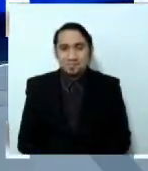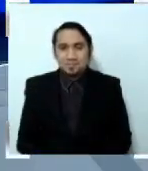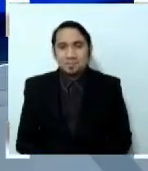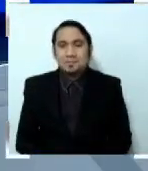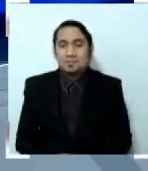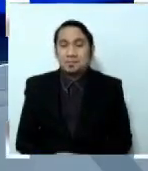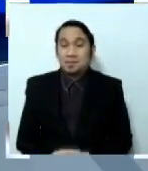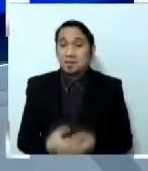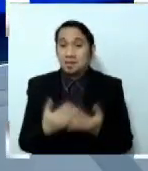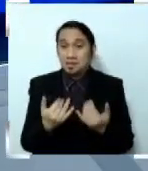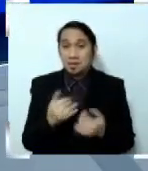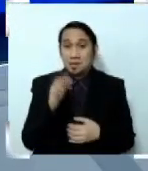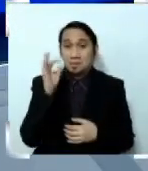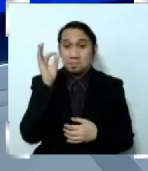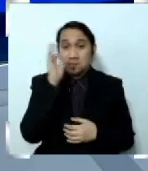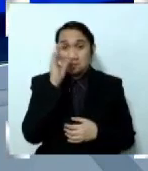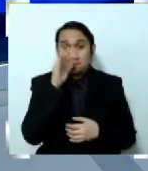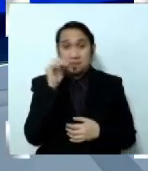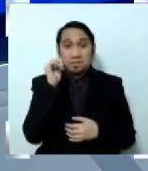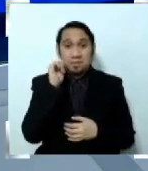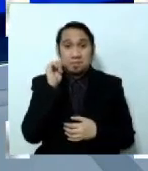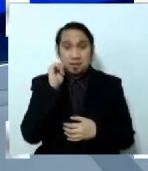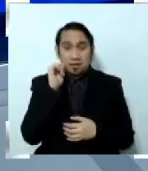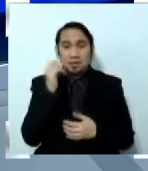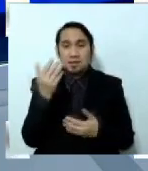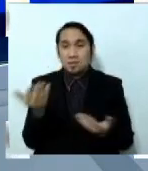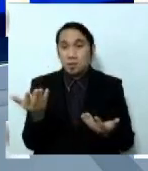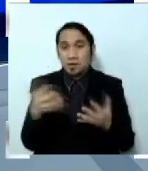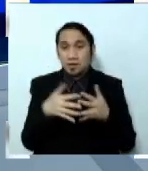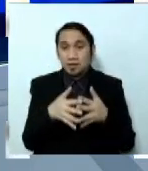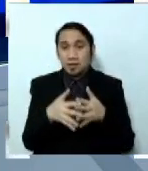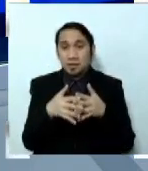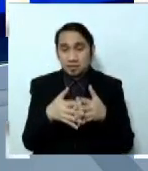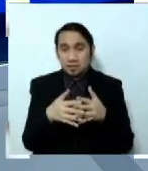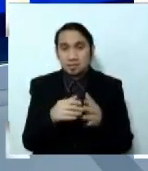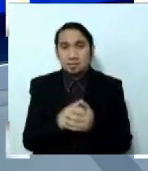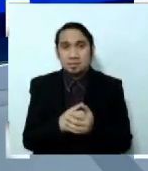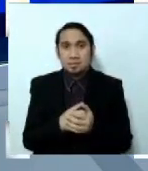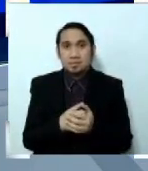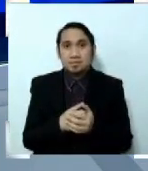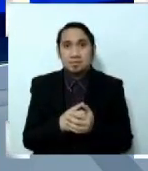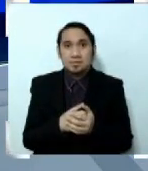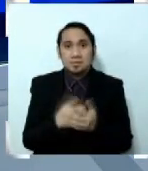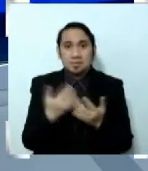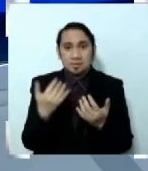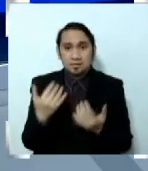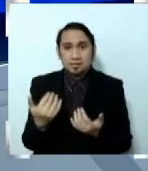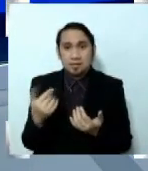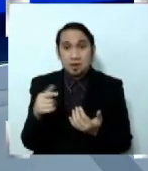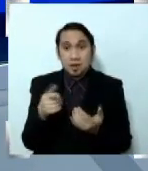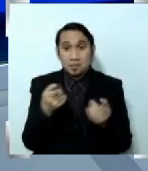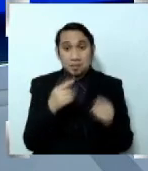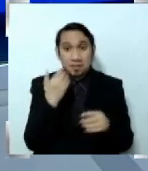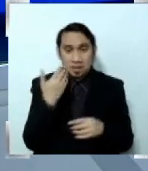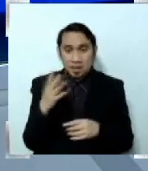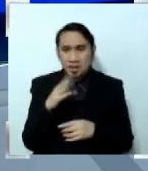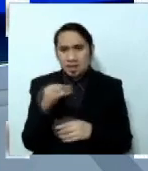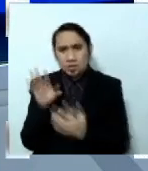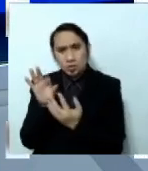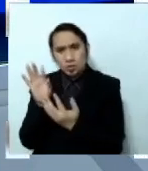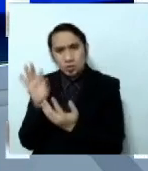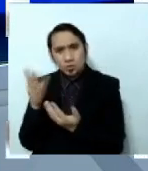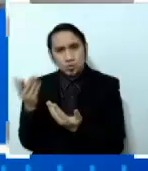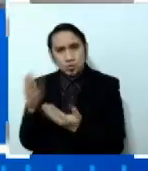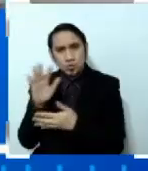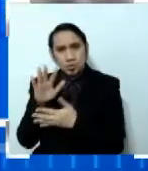Pinay sa Amerika na pinatay ng kinakasama at ang pinagpipili ang petsa para sa muling pagbubukas ng klase. Narito na ang sulya sa iba pang